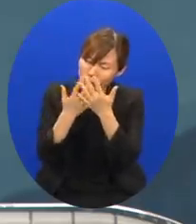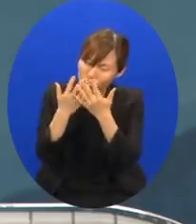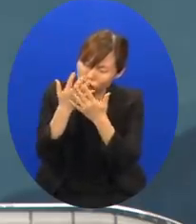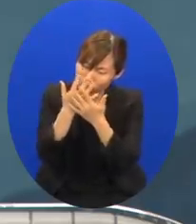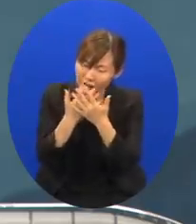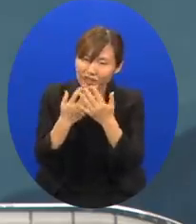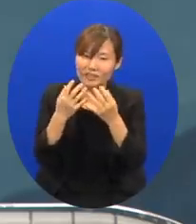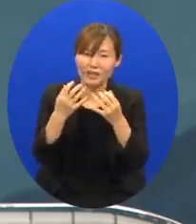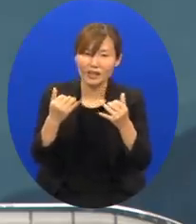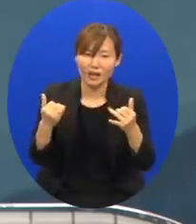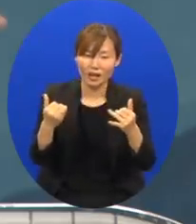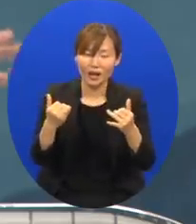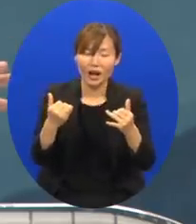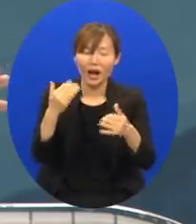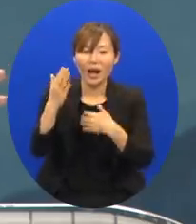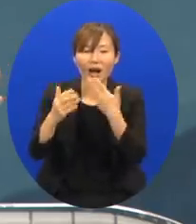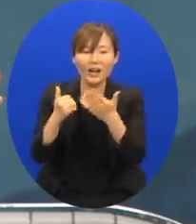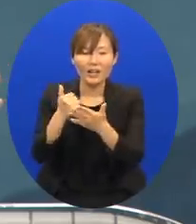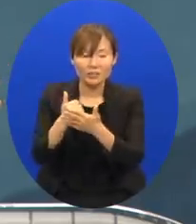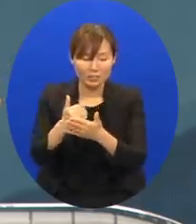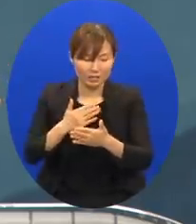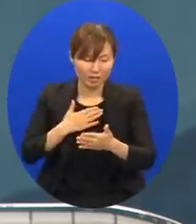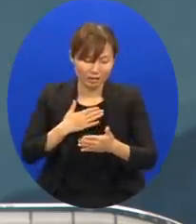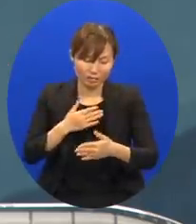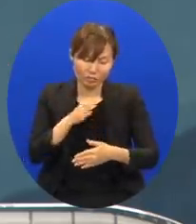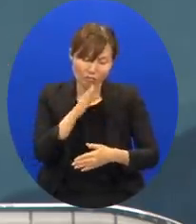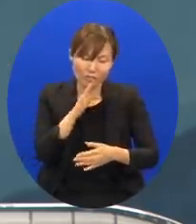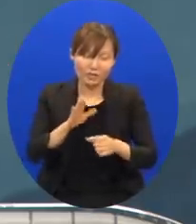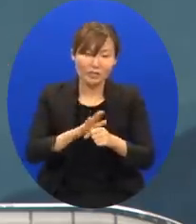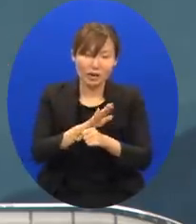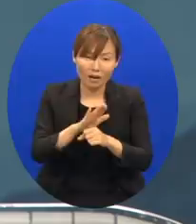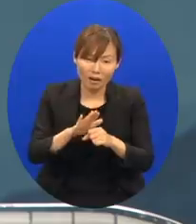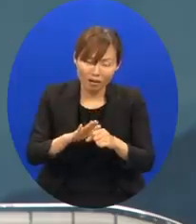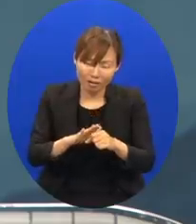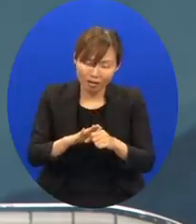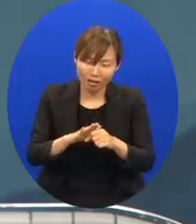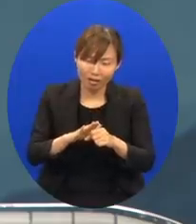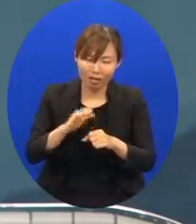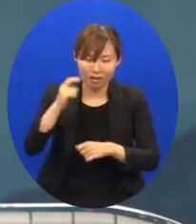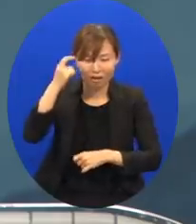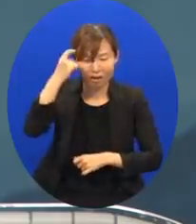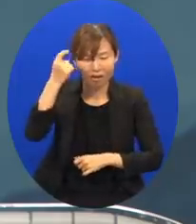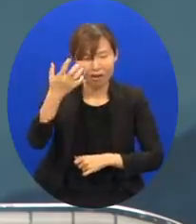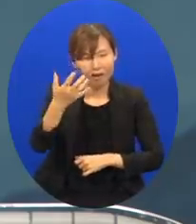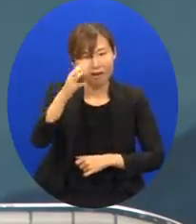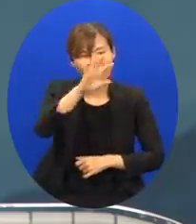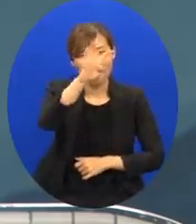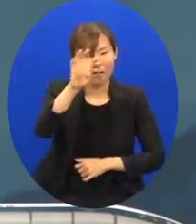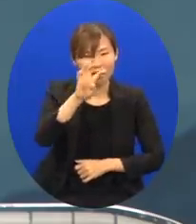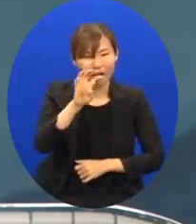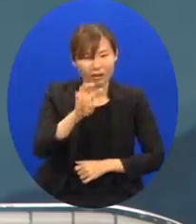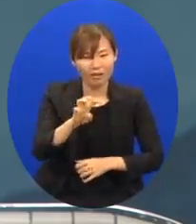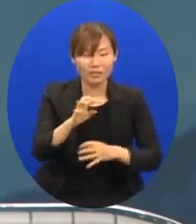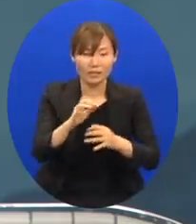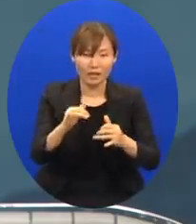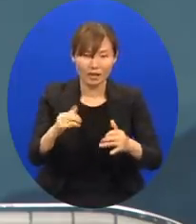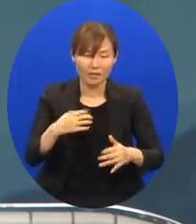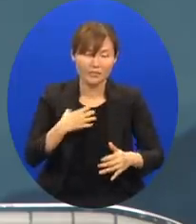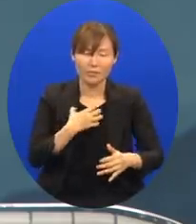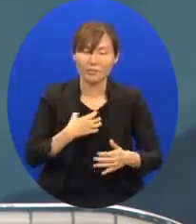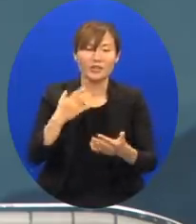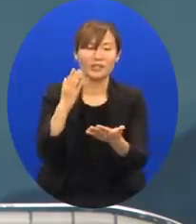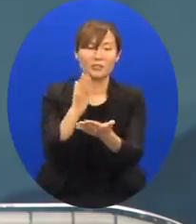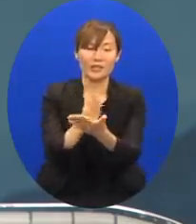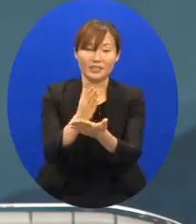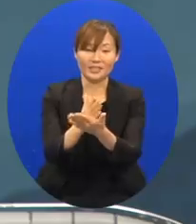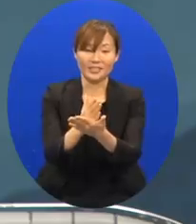진짜 나를 사랑하신 아 우리 가정을 사랑 하시나 염려하지 마세요 여러분 오늘 교회에 오셔서 짜